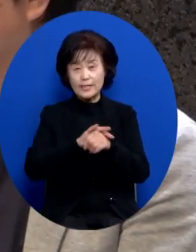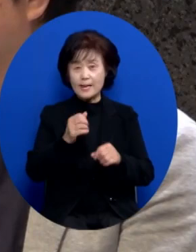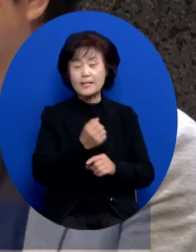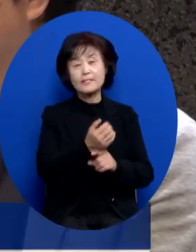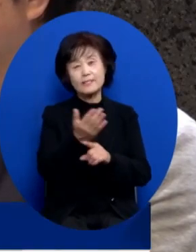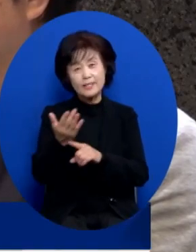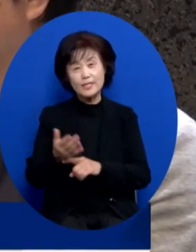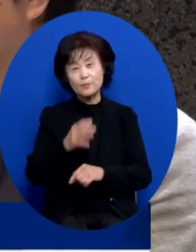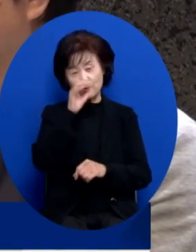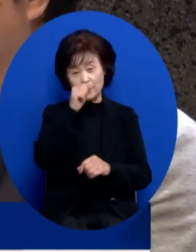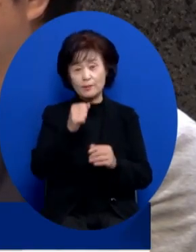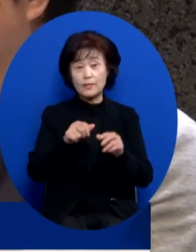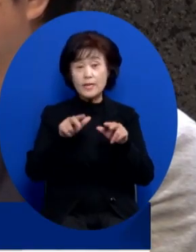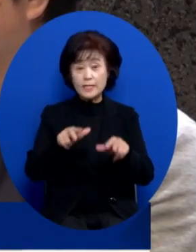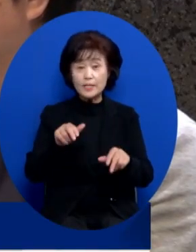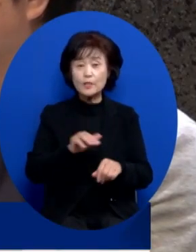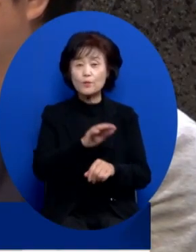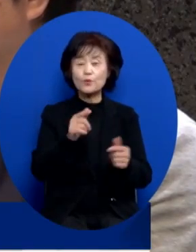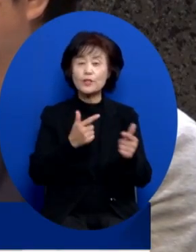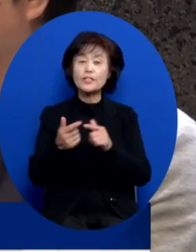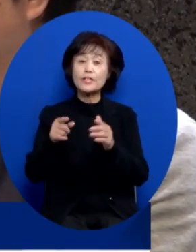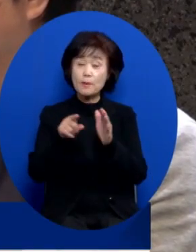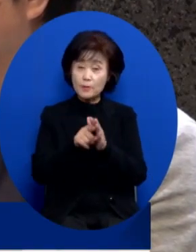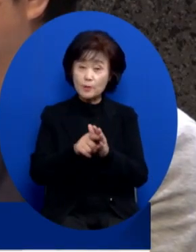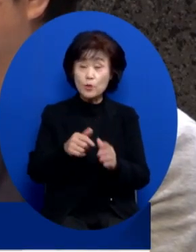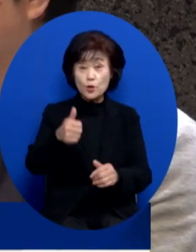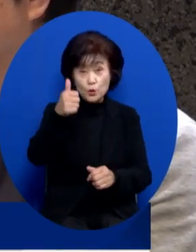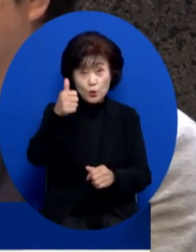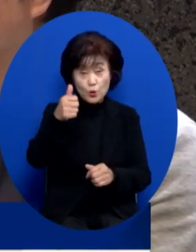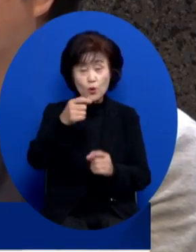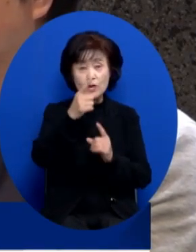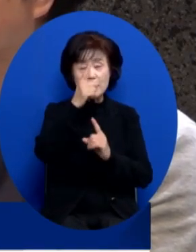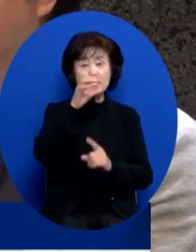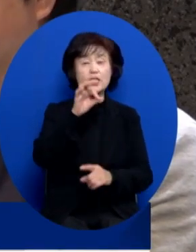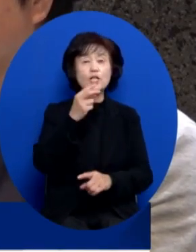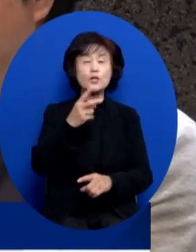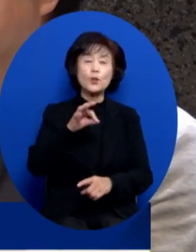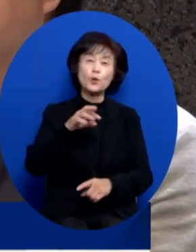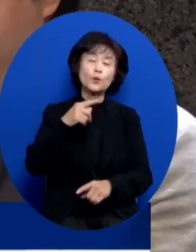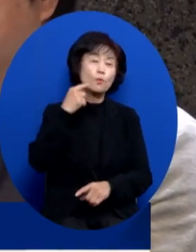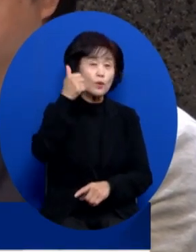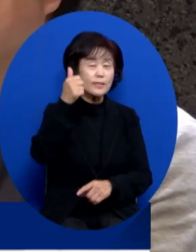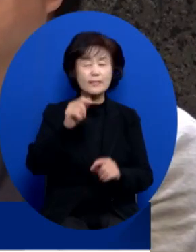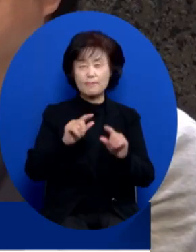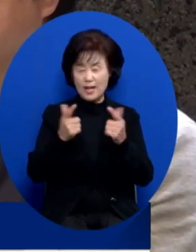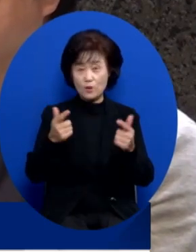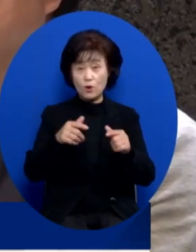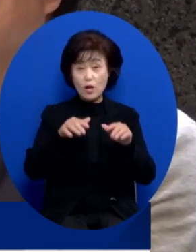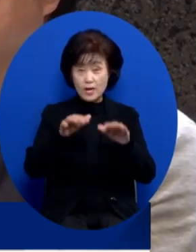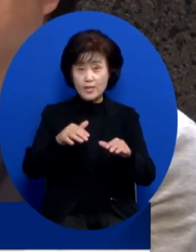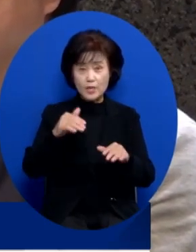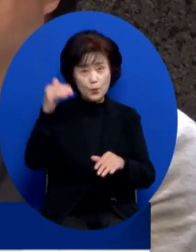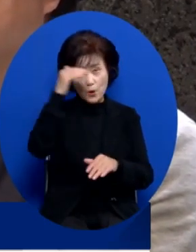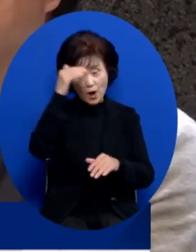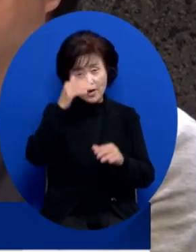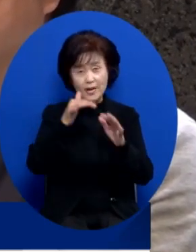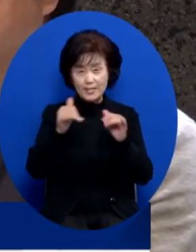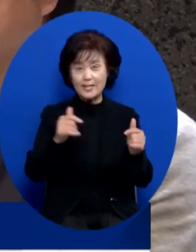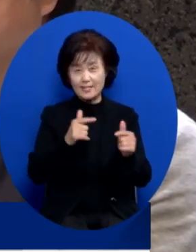오늘 우리의 신앙, 그러니까 주인공을 이용도 목사가 아니라 현대 관객으로 삼아서 그래서 주화를